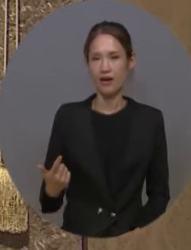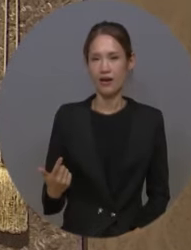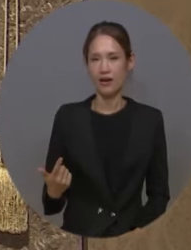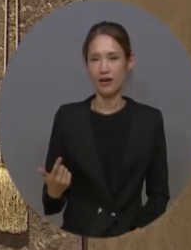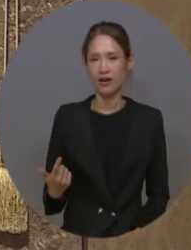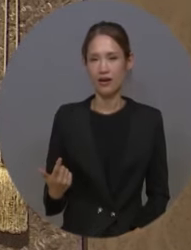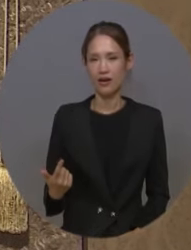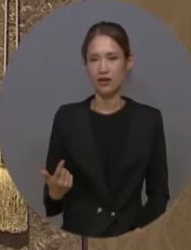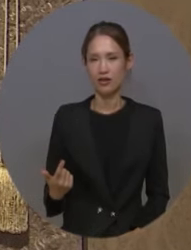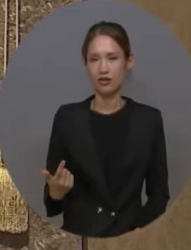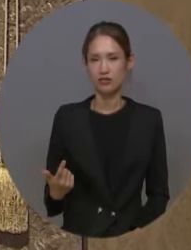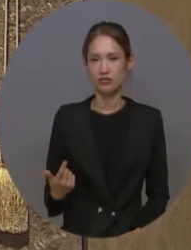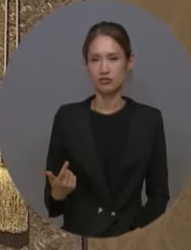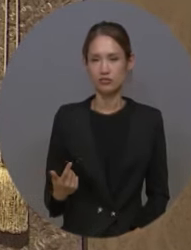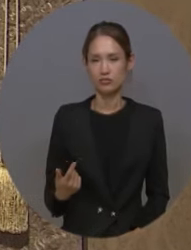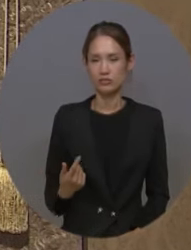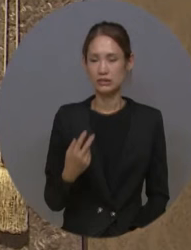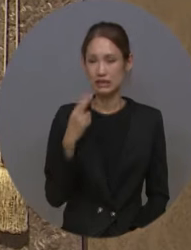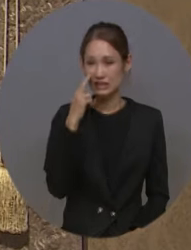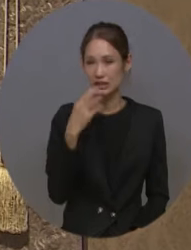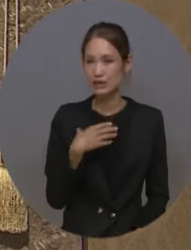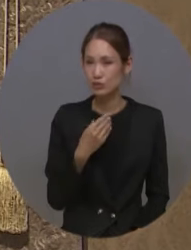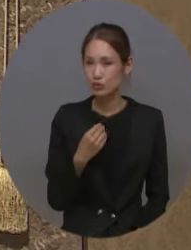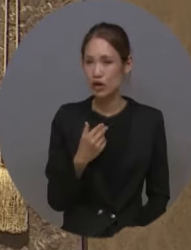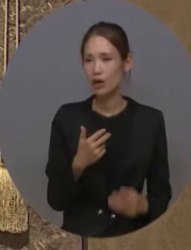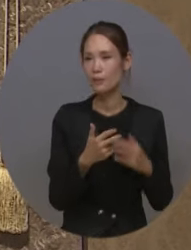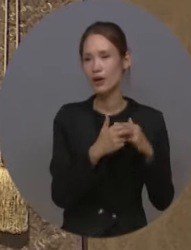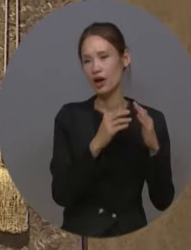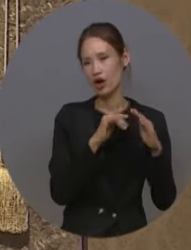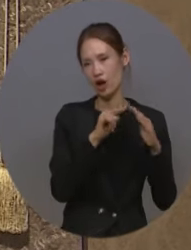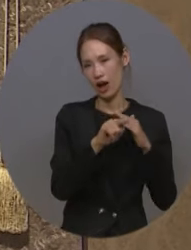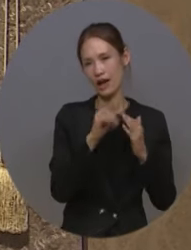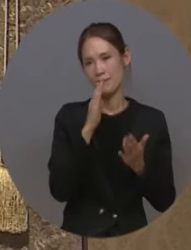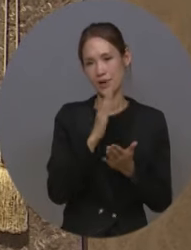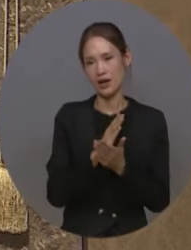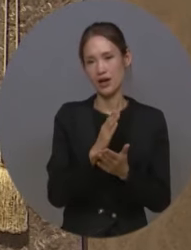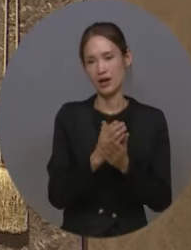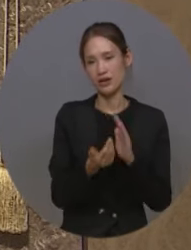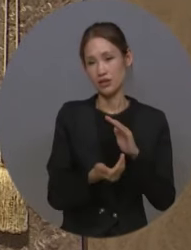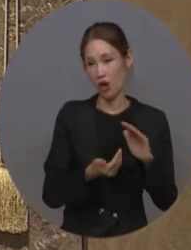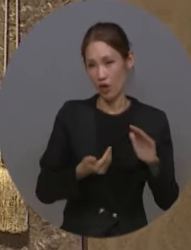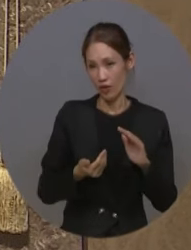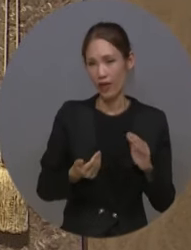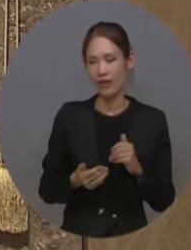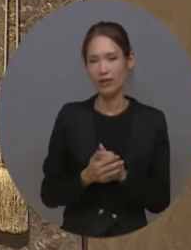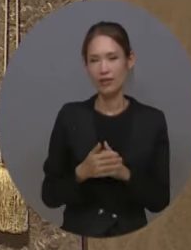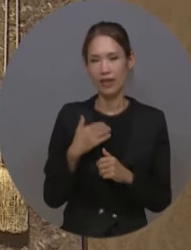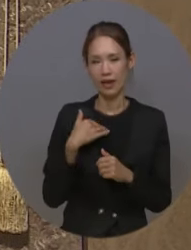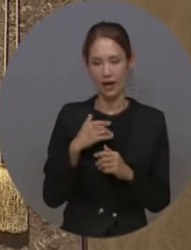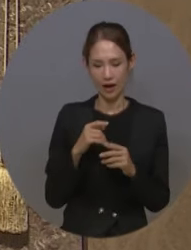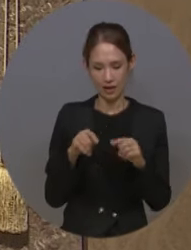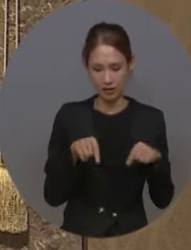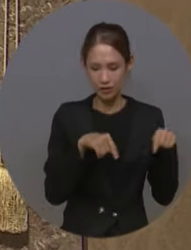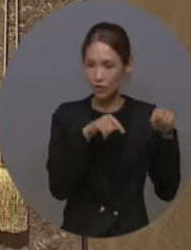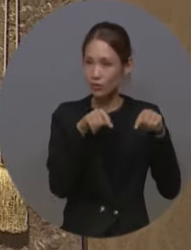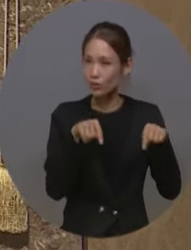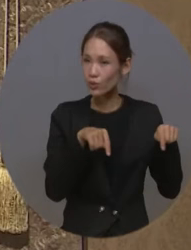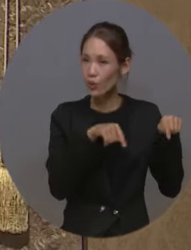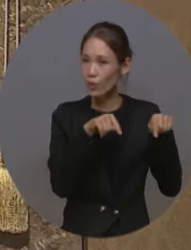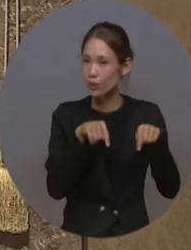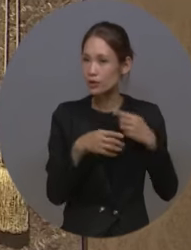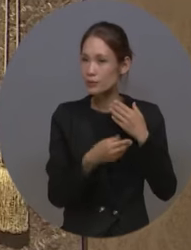어 굳이 병원에 가기 전에 4 내가 녹음해서 들어보면 뭐 쉽게 할 수